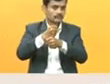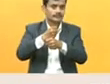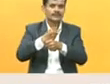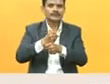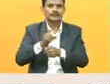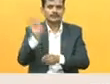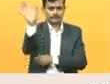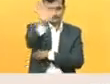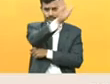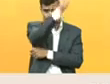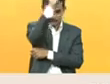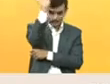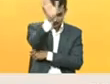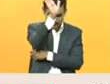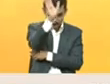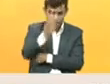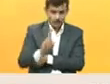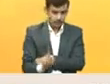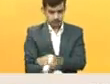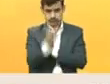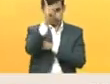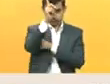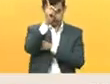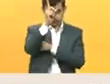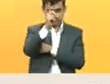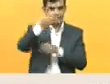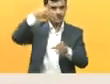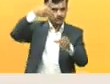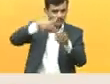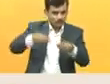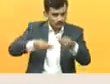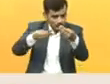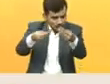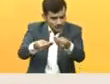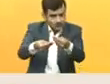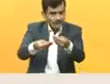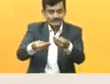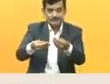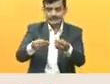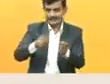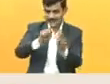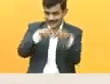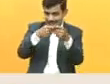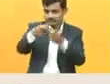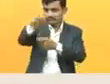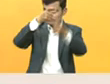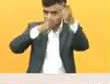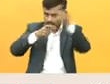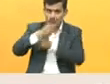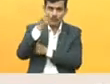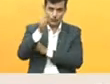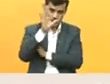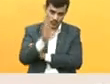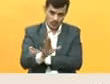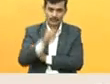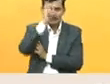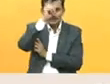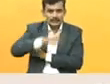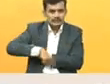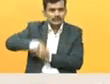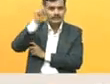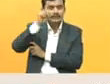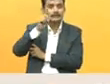में स्पेस स्टेशन तक सप्लाई भेजने और क्रू मिशन के लिए अहम है। भारत